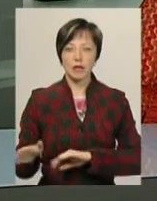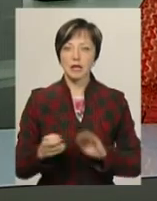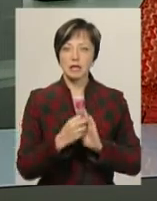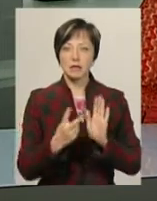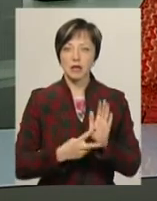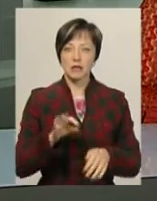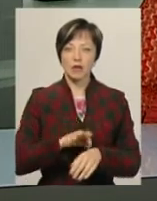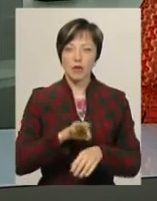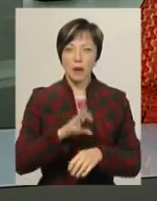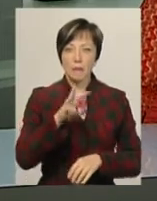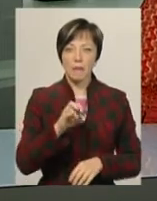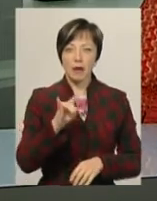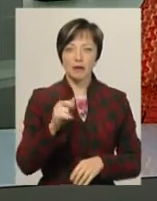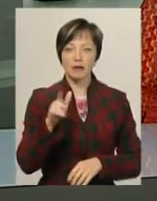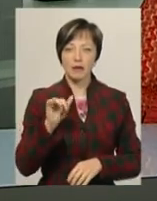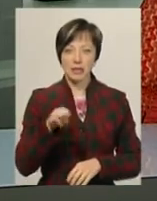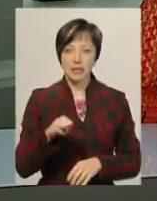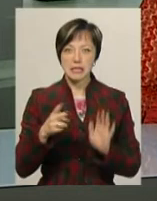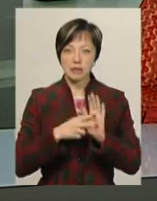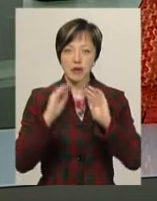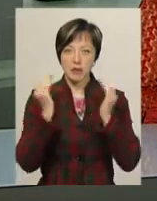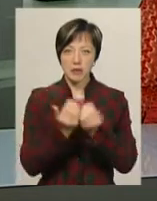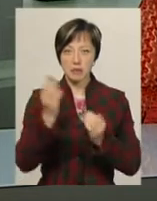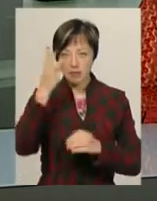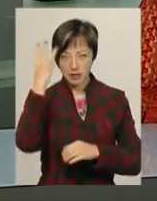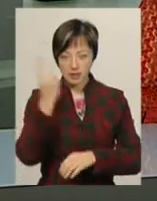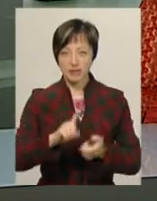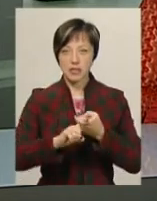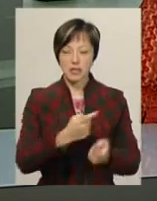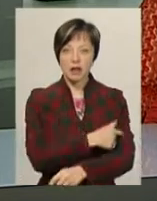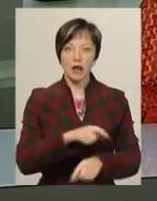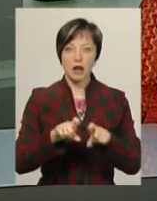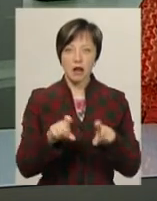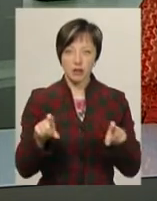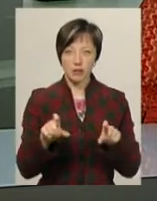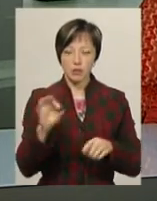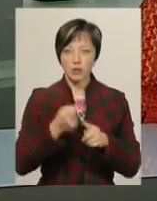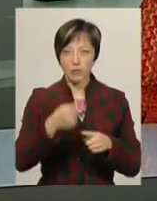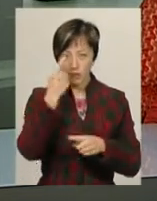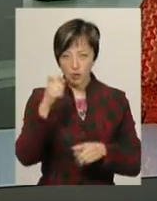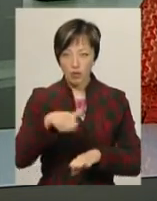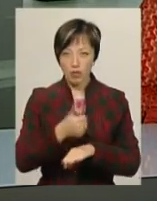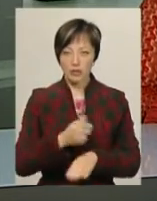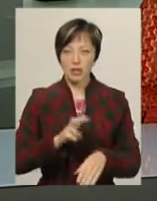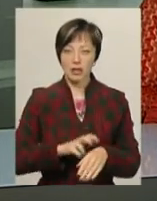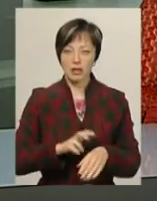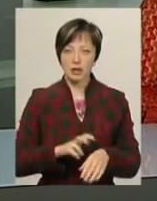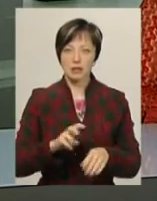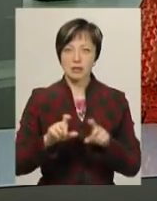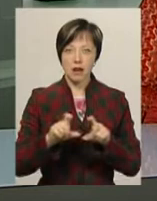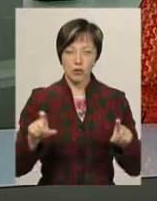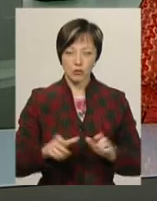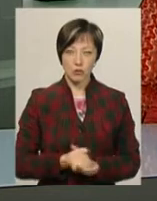17 хворих на менінгіт, 7 з яких у реанімації, перебувають в Хмельницькій інфекційній лікарні. Про це повідомила головний лікар медзакладу